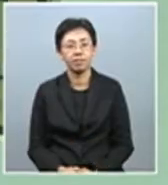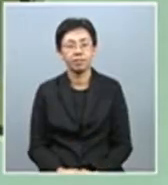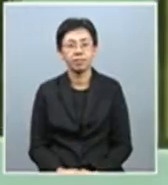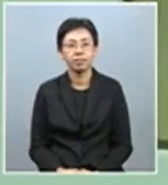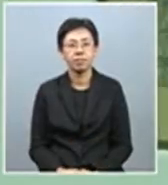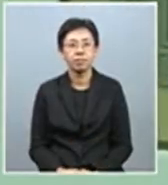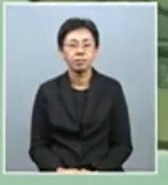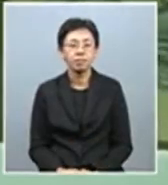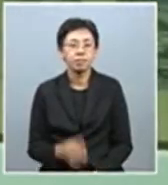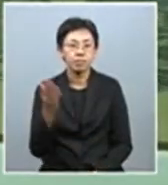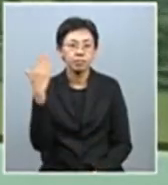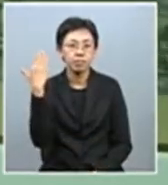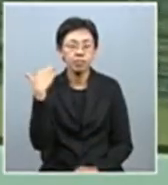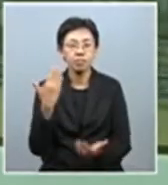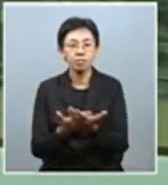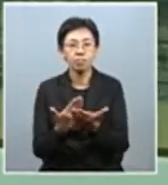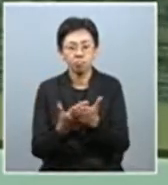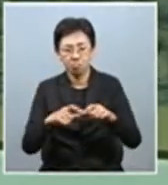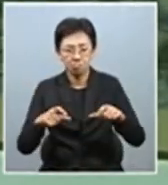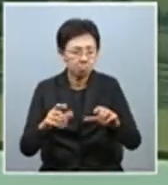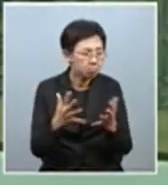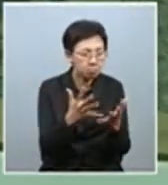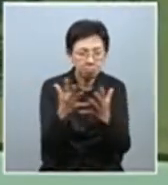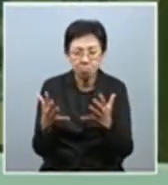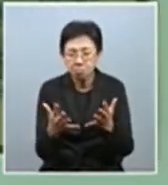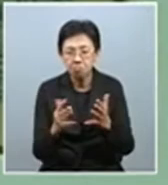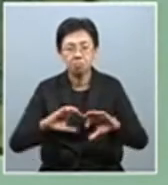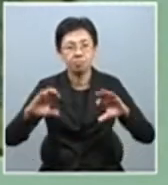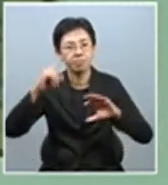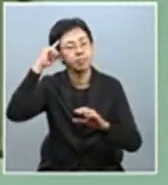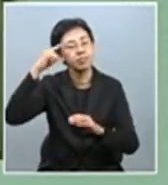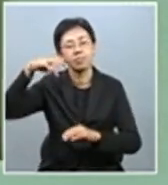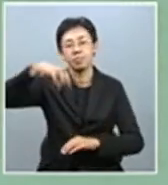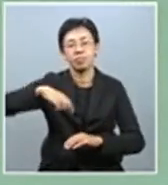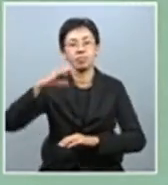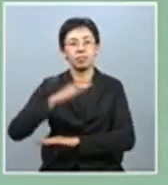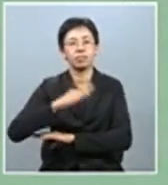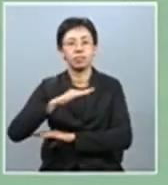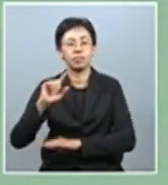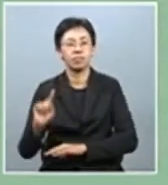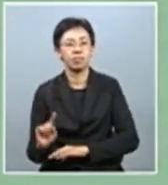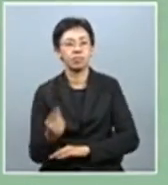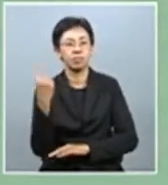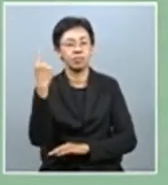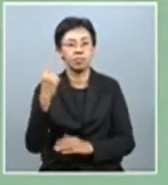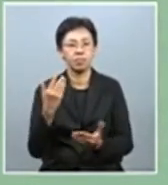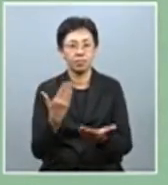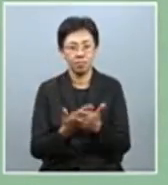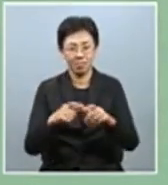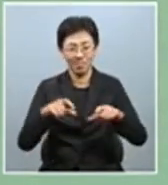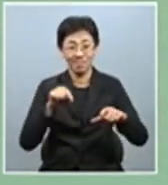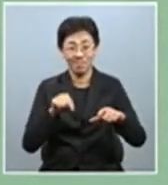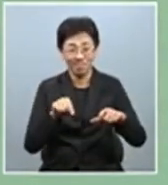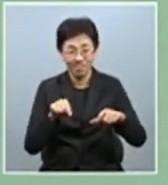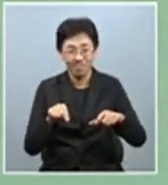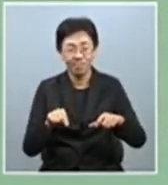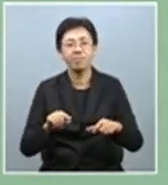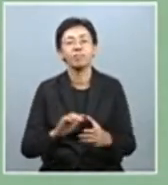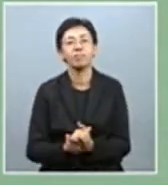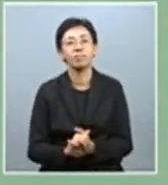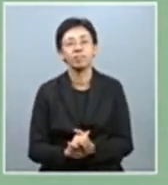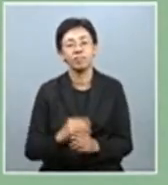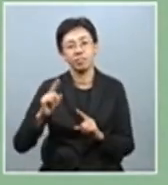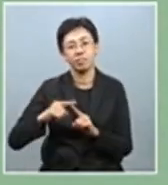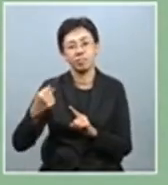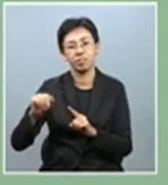ลานั้นธนบัตรเริ่มขาดแคลนรัฐบาลจึงตั้งโรงพิมพ์ขึ้นมาเป็นครั้งแรกโดยธนบัตรที่เราใช้กันอยู่ทุกวันนี้นับว่าเป็นรุ่นที่16